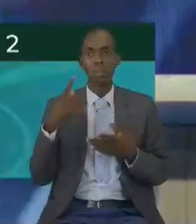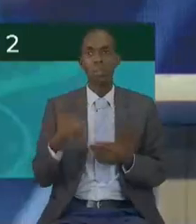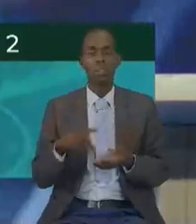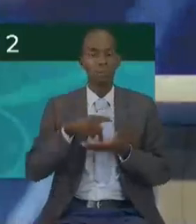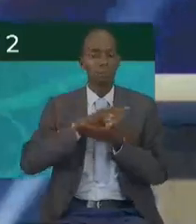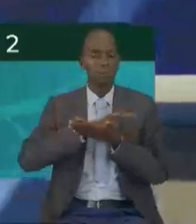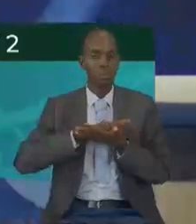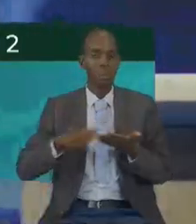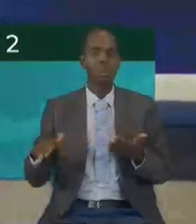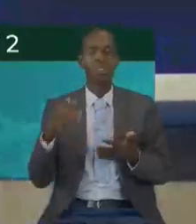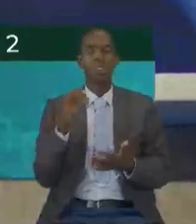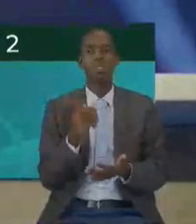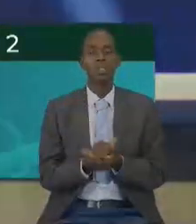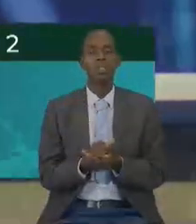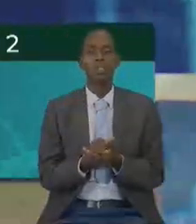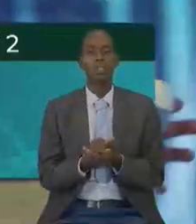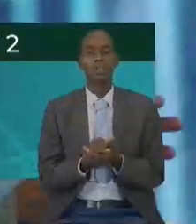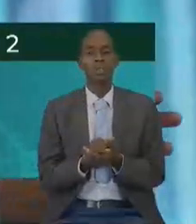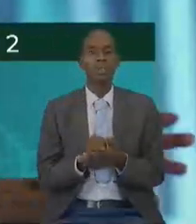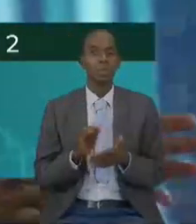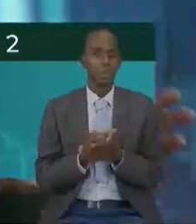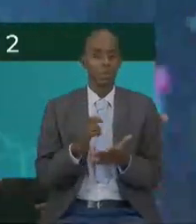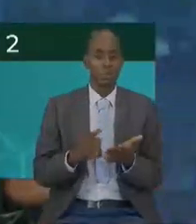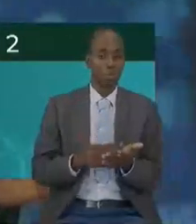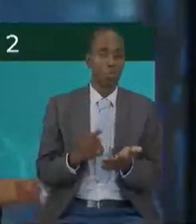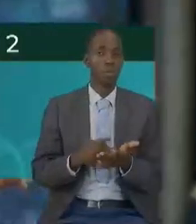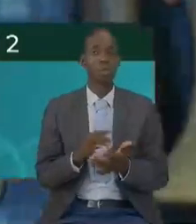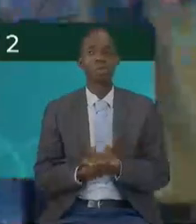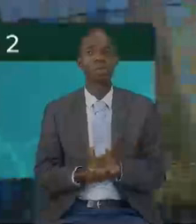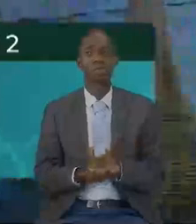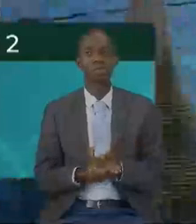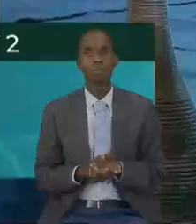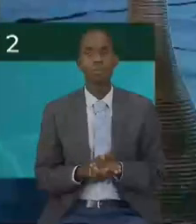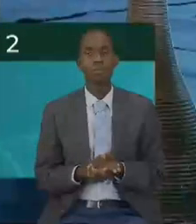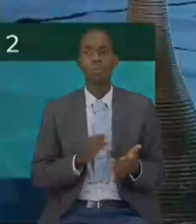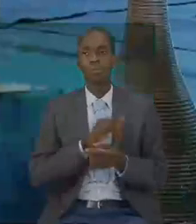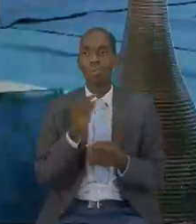la purge. La purification. Vous savez, parfois,